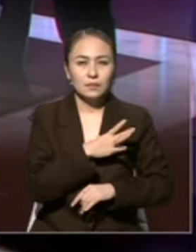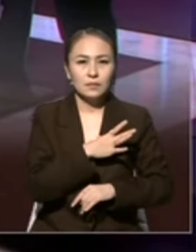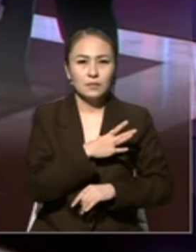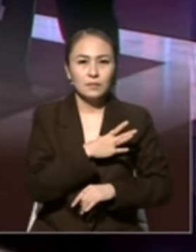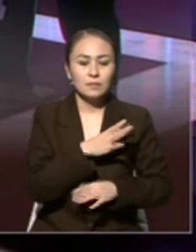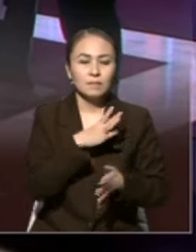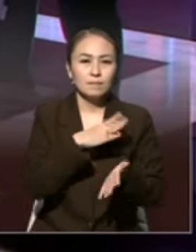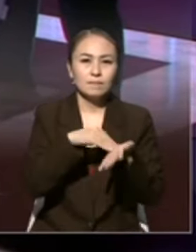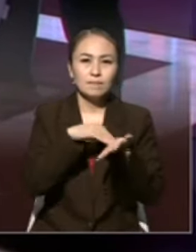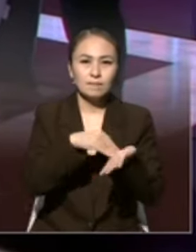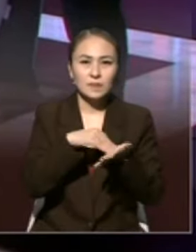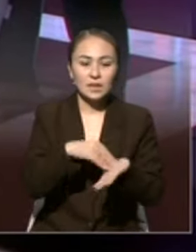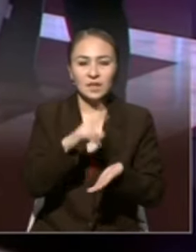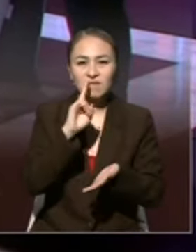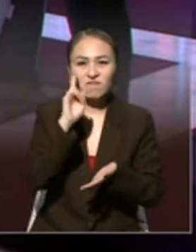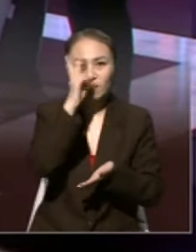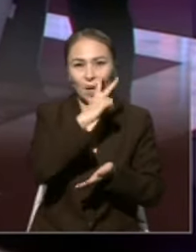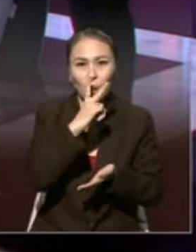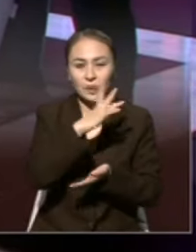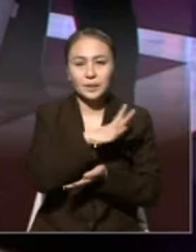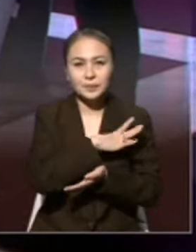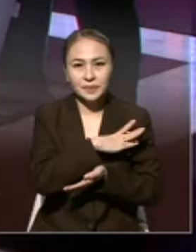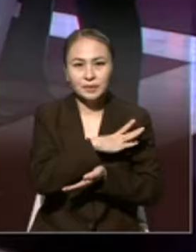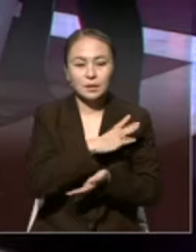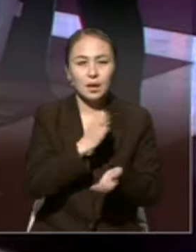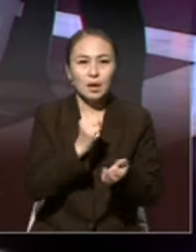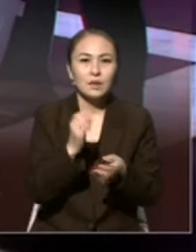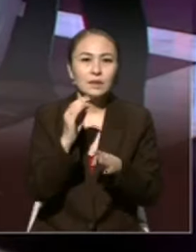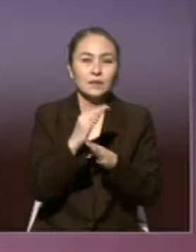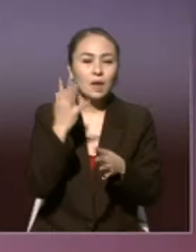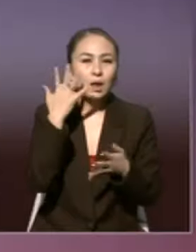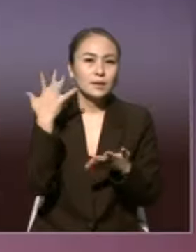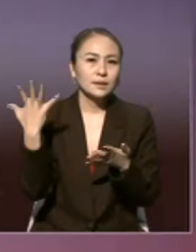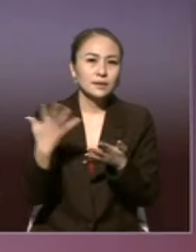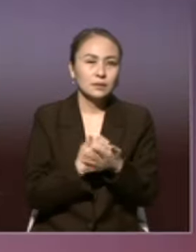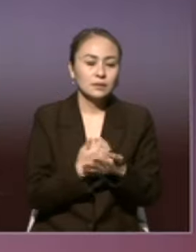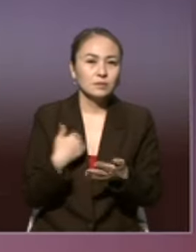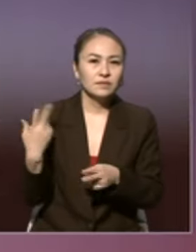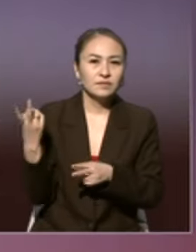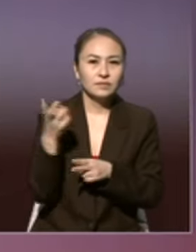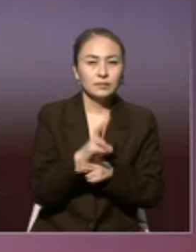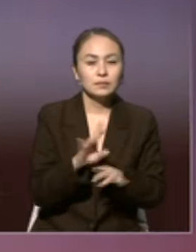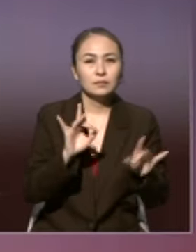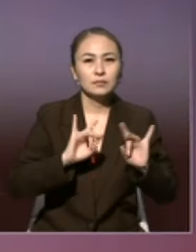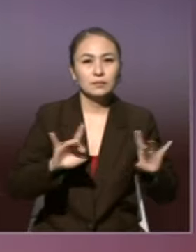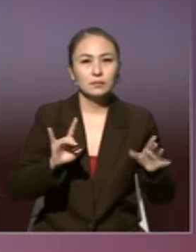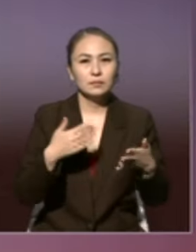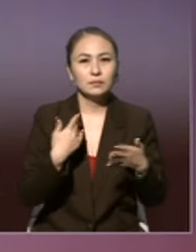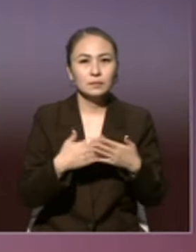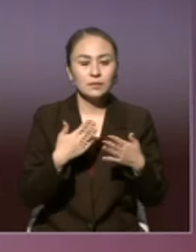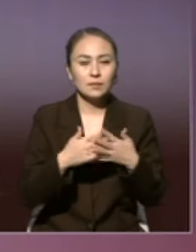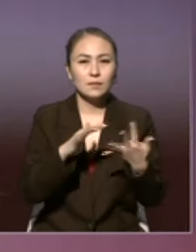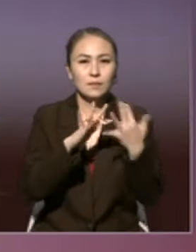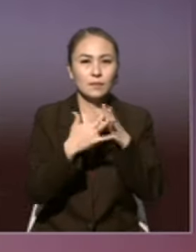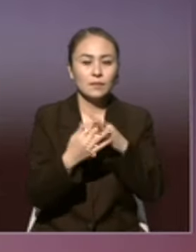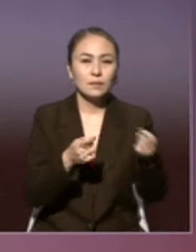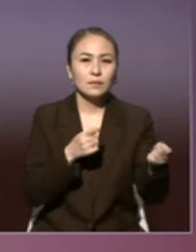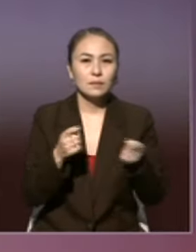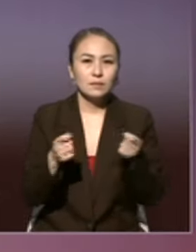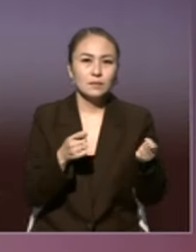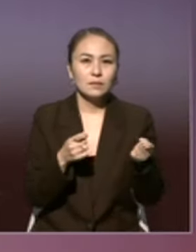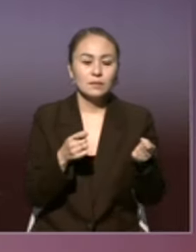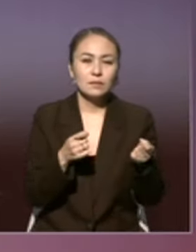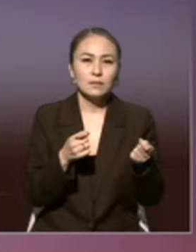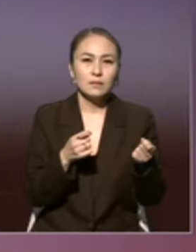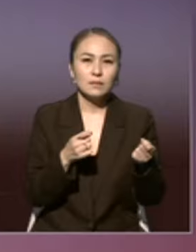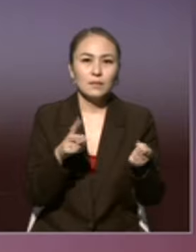органдарға жаздық. 2 жыл бойы сондай болып жүр екен. Ал олар тендер өткізіп, біз келген кезде олар айтып жатыр. Мысалы, ауыл әкімі айтады,